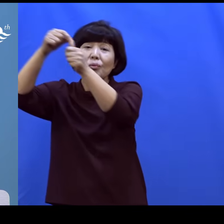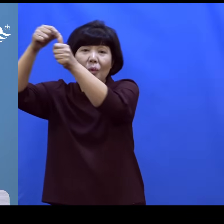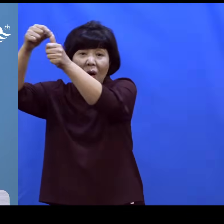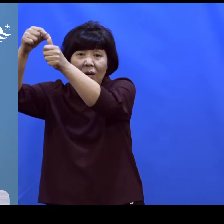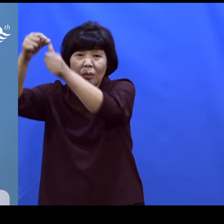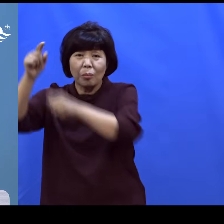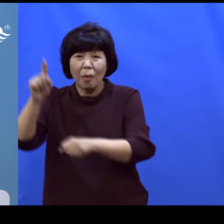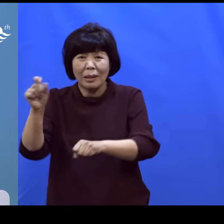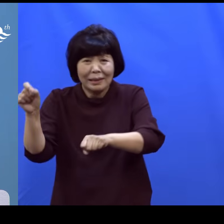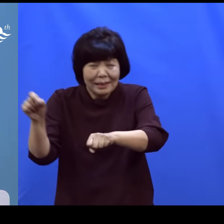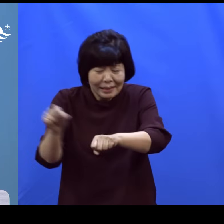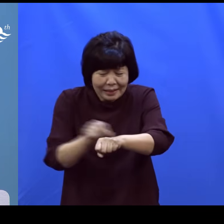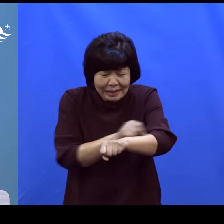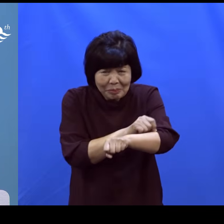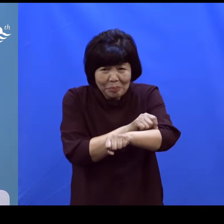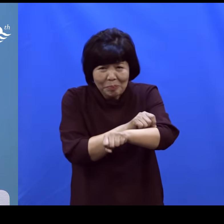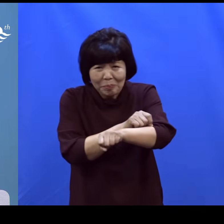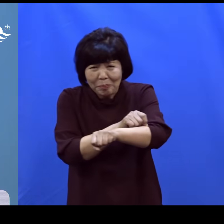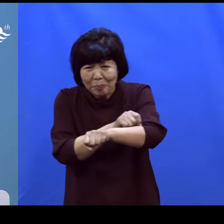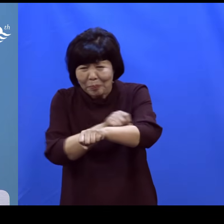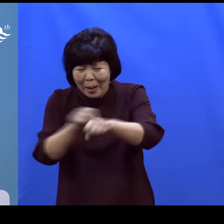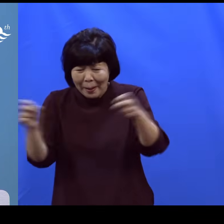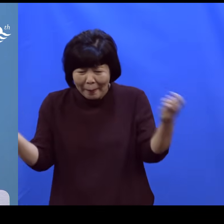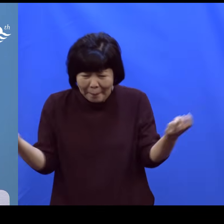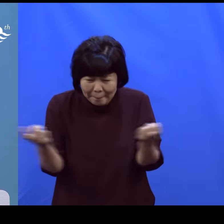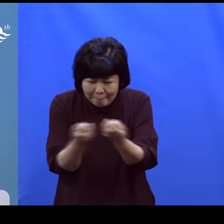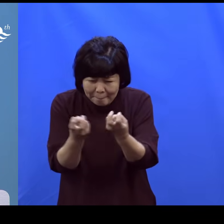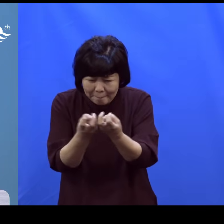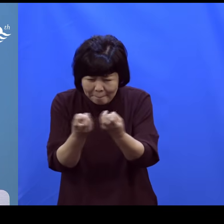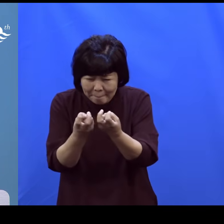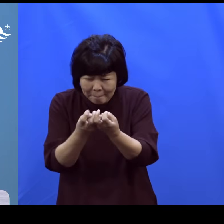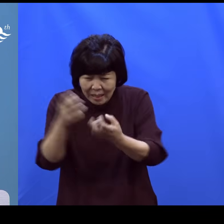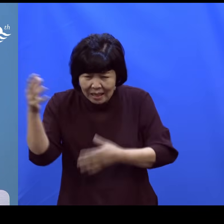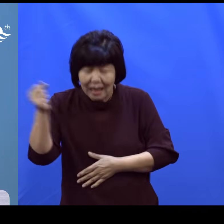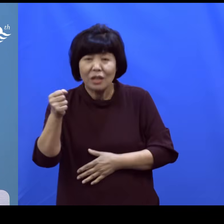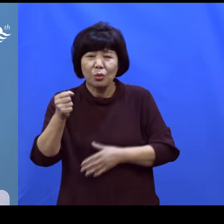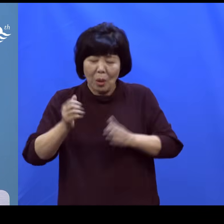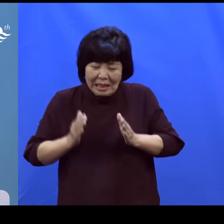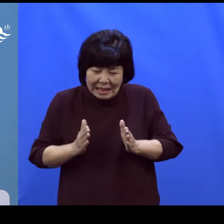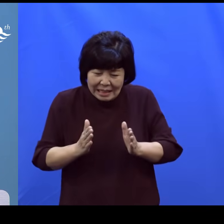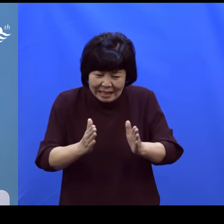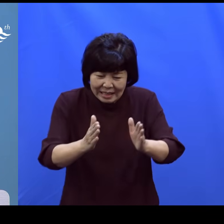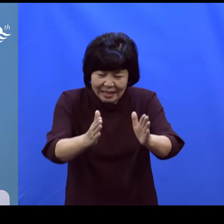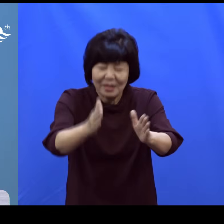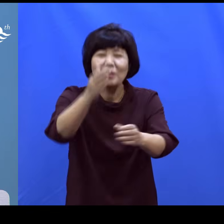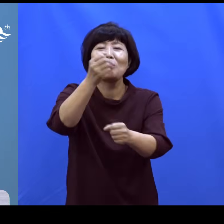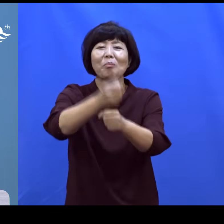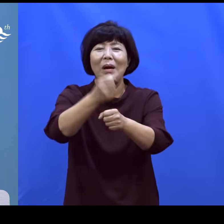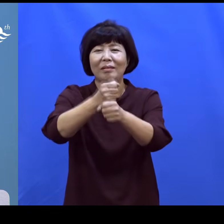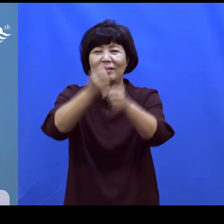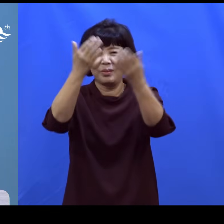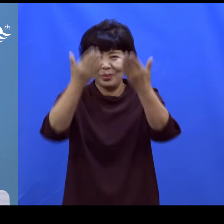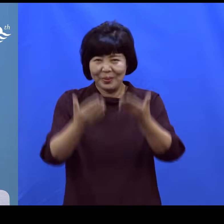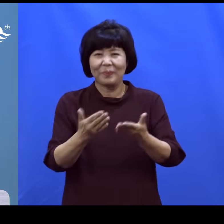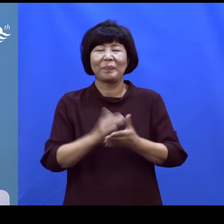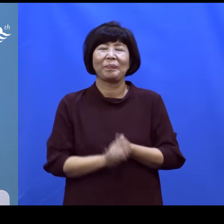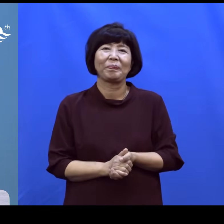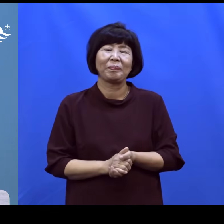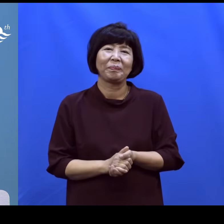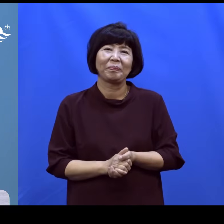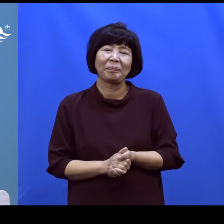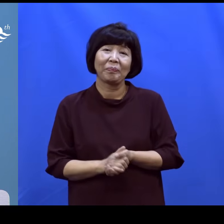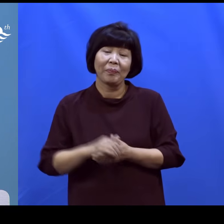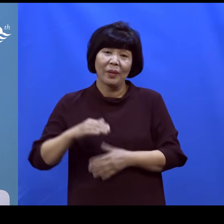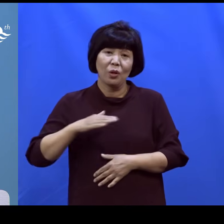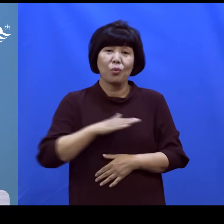특별한 특급 아주 비상 대책을 세우시고 우리에게 길을 내신 거잖아요. 그렇다면 여러분, 우리가